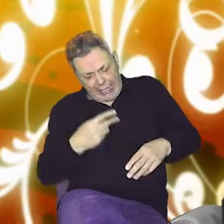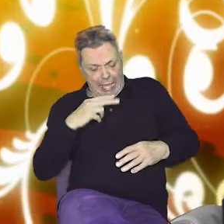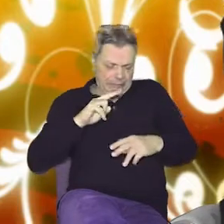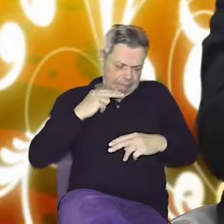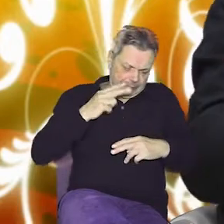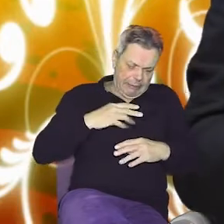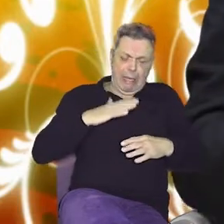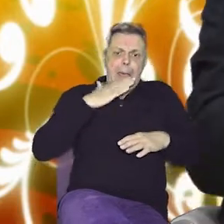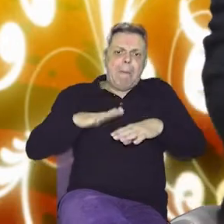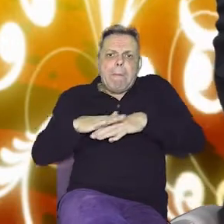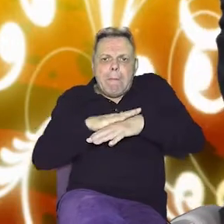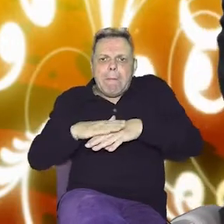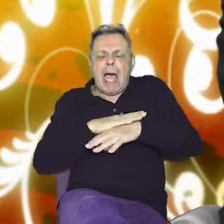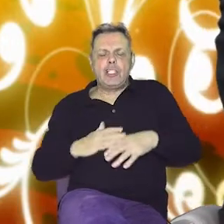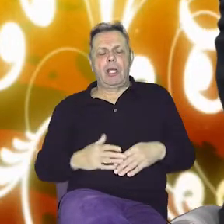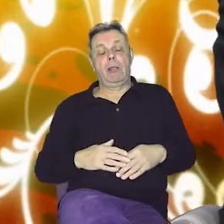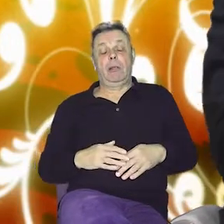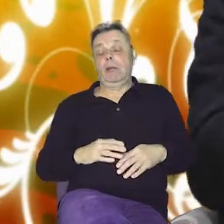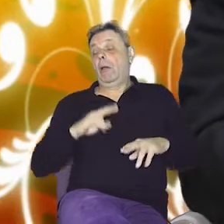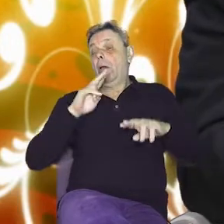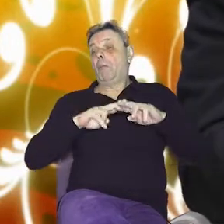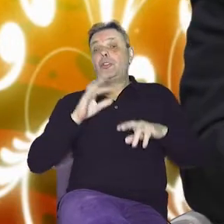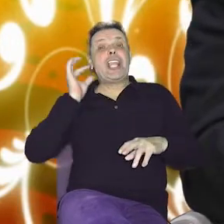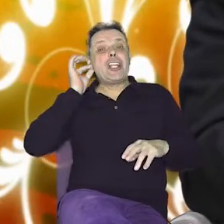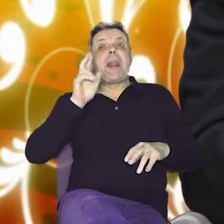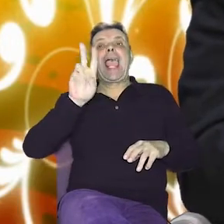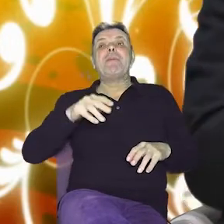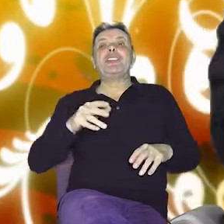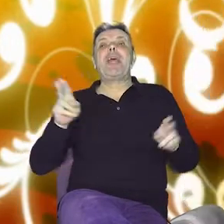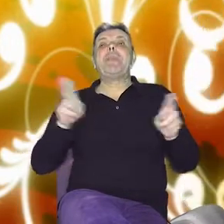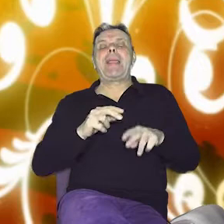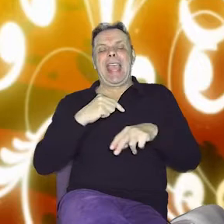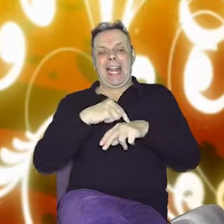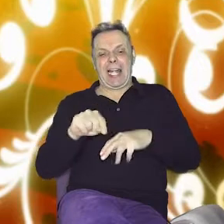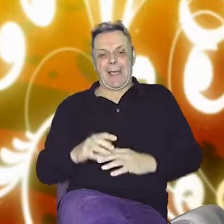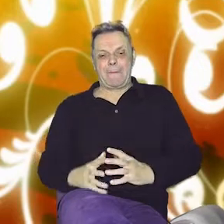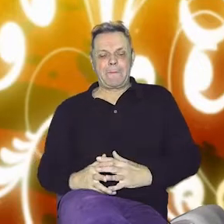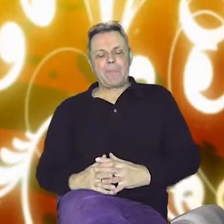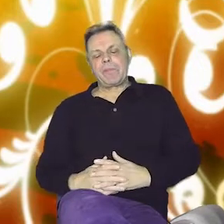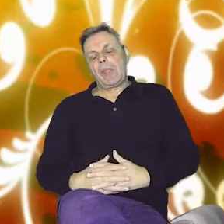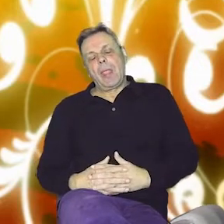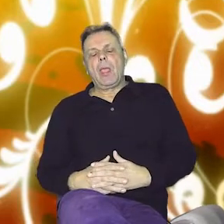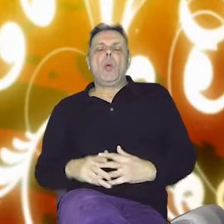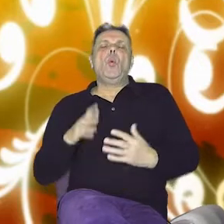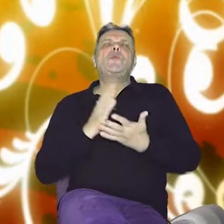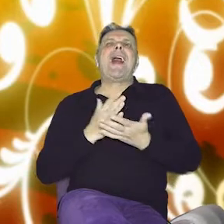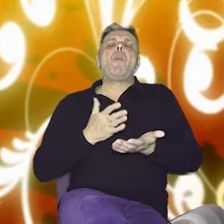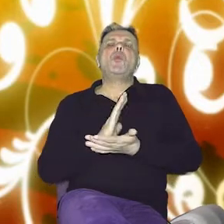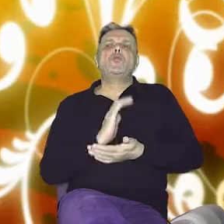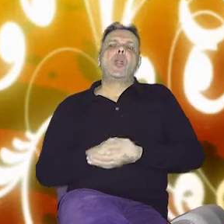pa ne znam, pa maže. Budite žena, imat ćete manje rana. U svakom